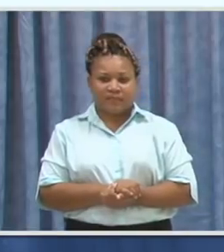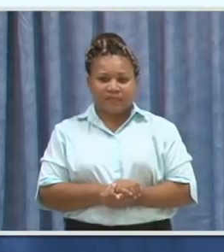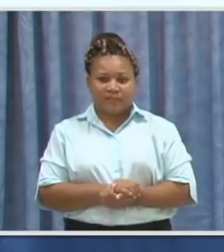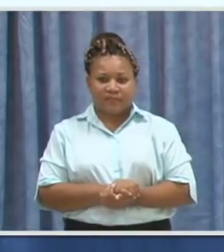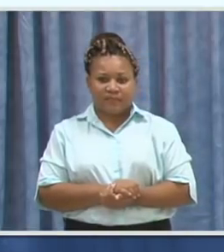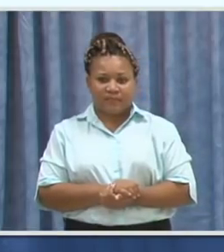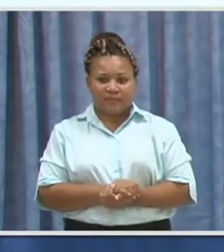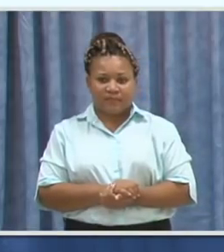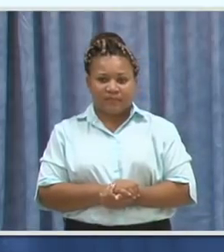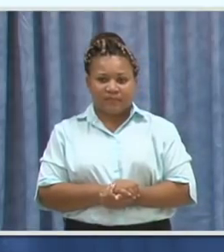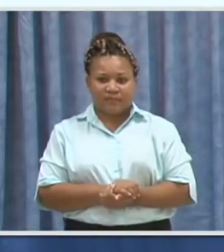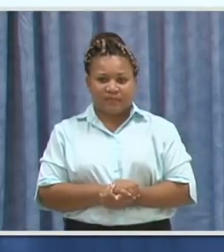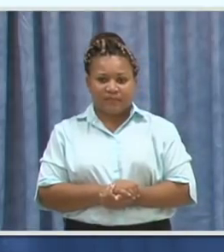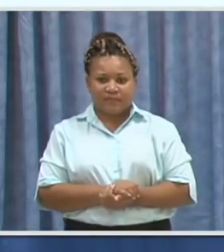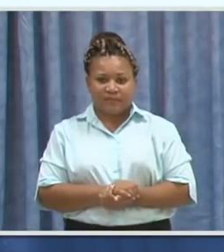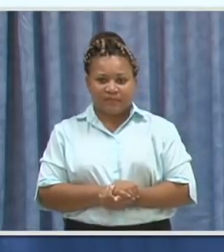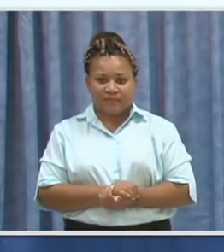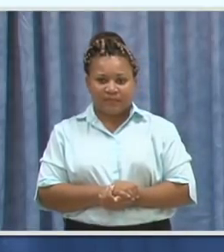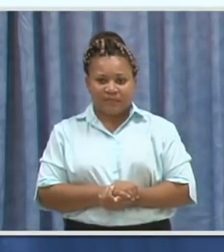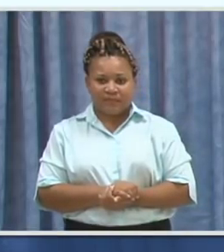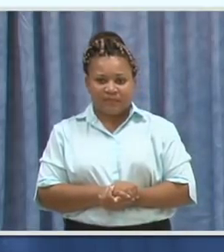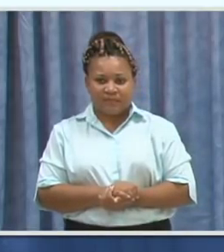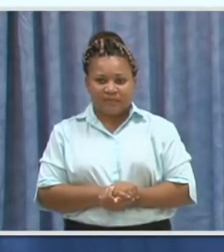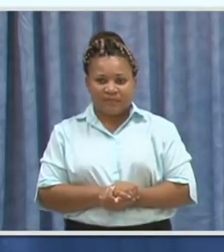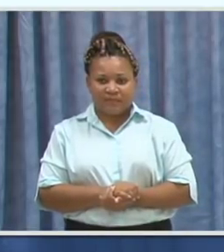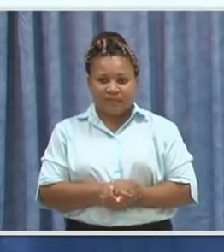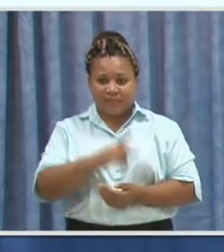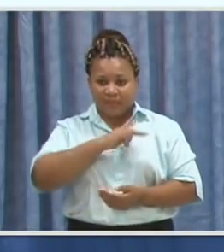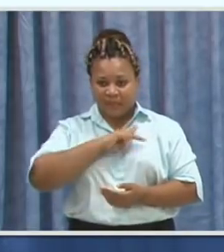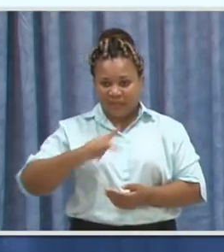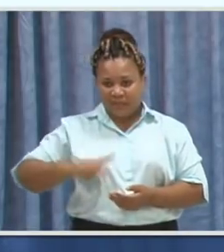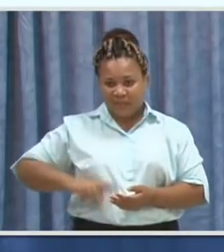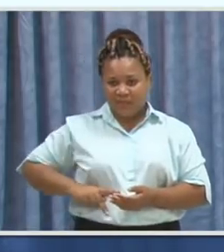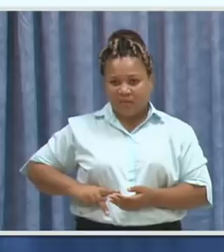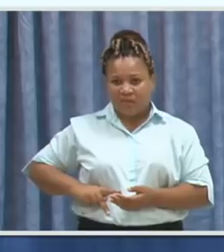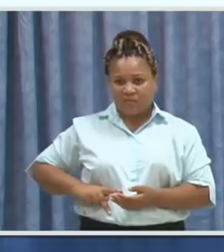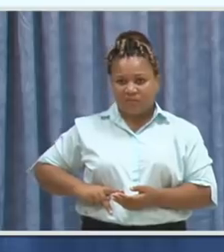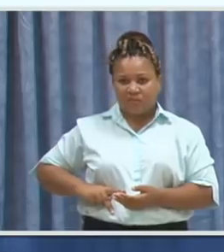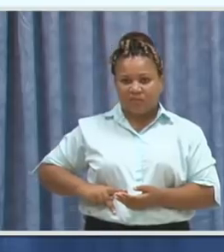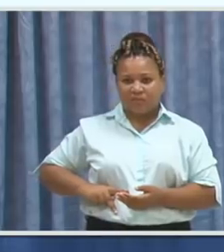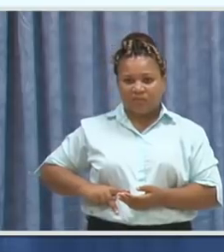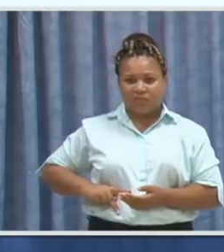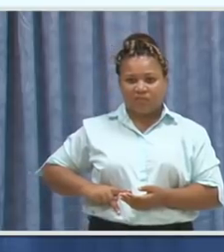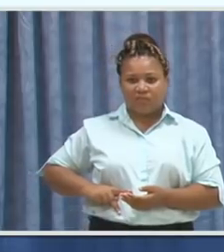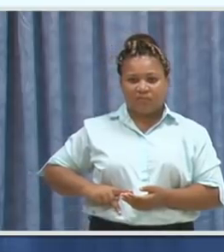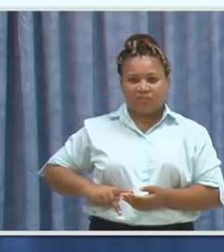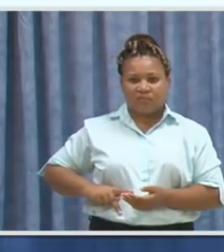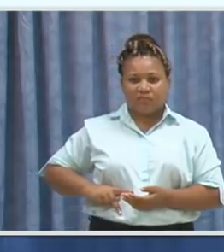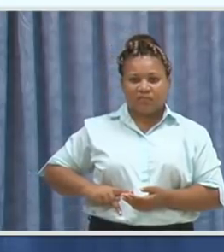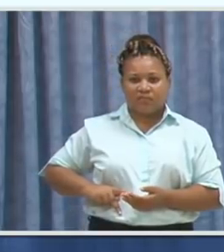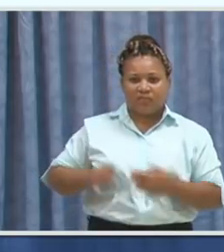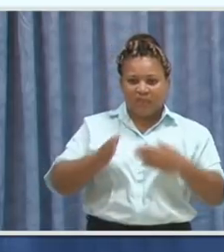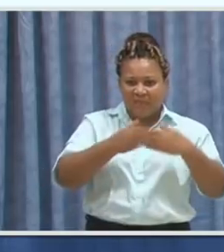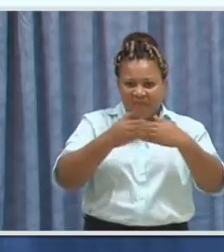puis ben mes districts est-ce qu'il une consulté avec le ministère de la santé avant y annoncer merci.